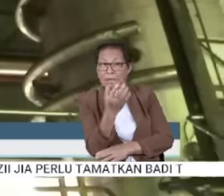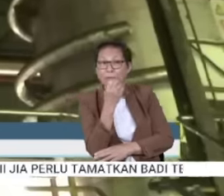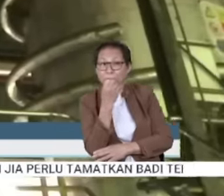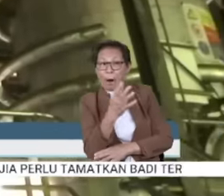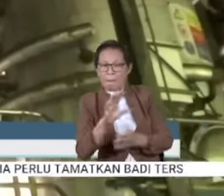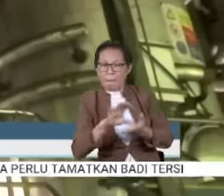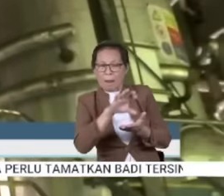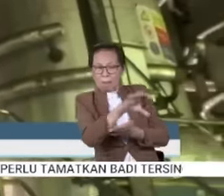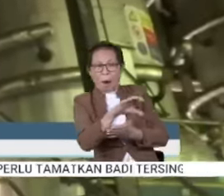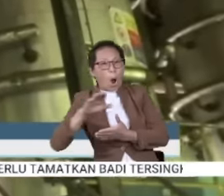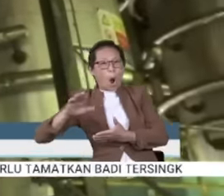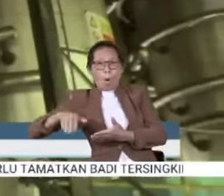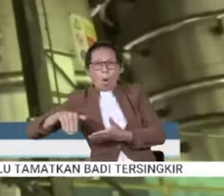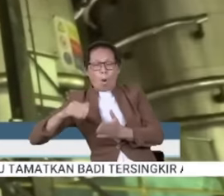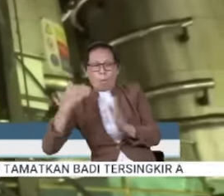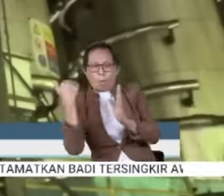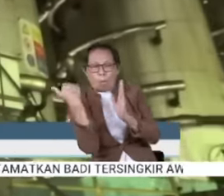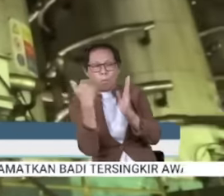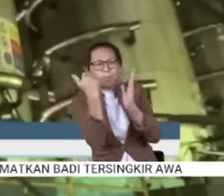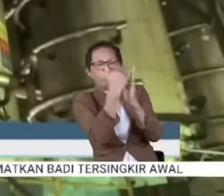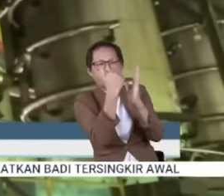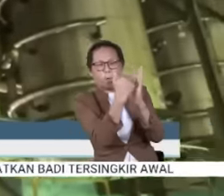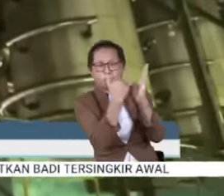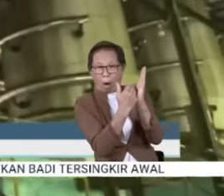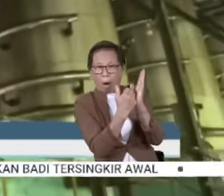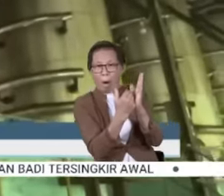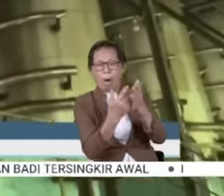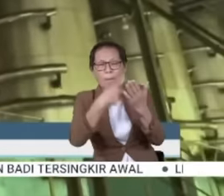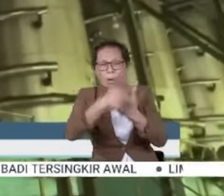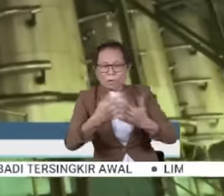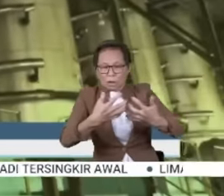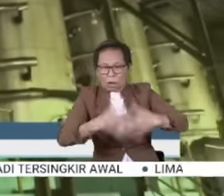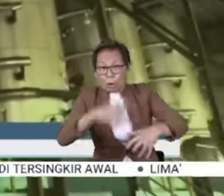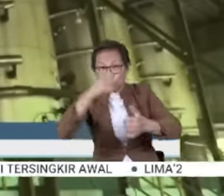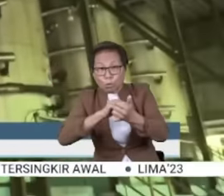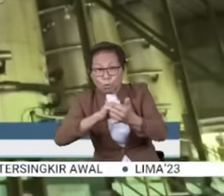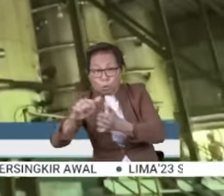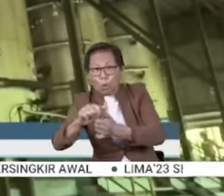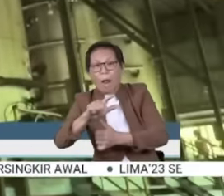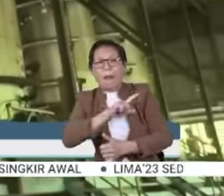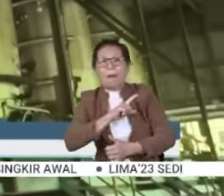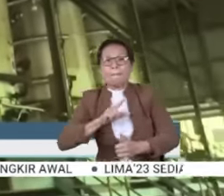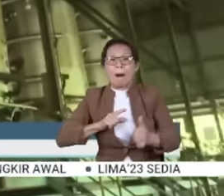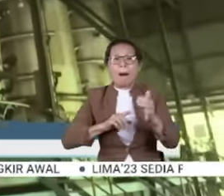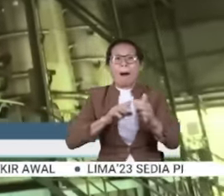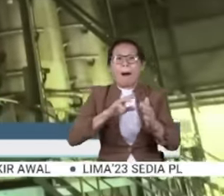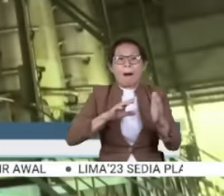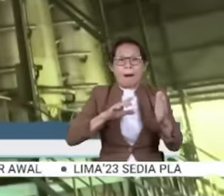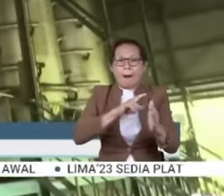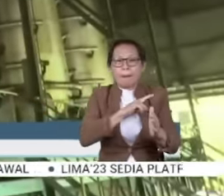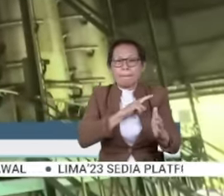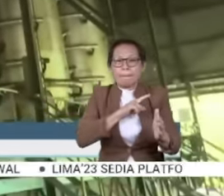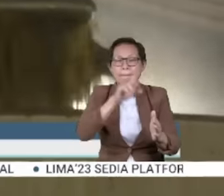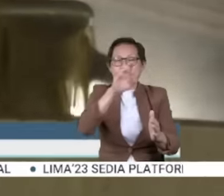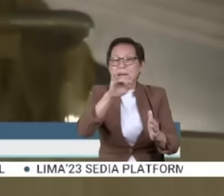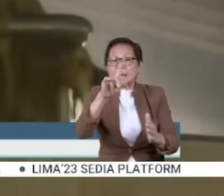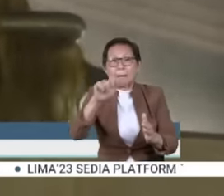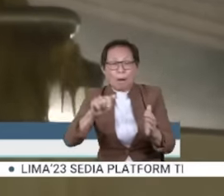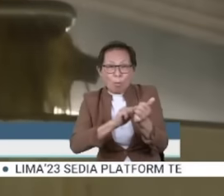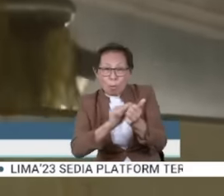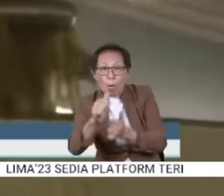peleburan itu belum disinarikan dalam Project pergelangan untuk diluluskan lembaga pembangunan peleburan Malaysia